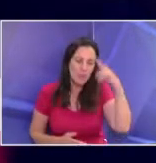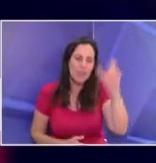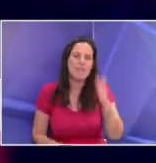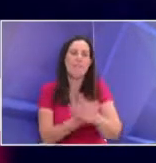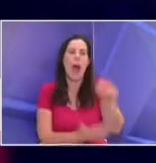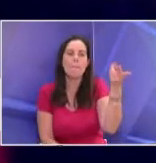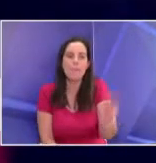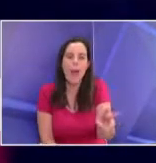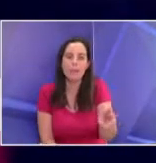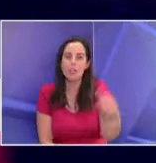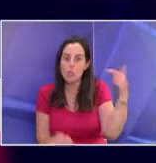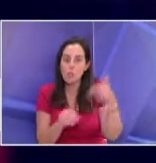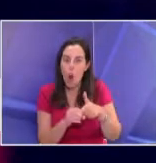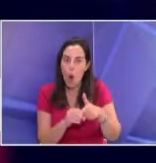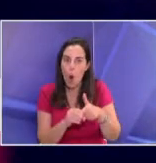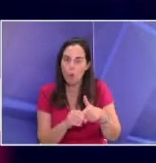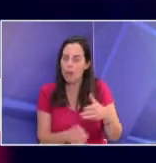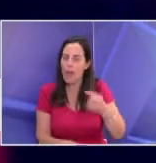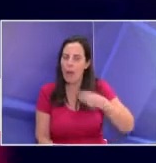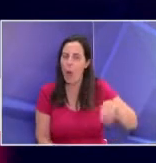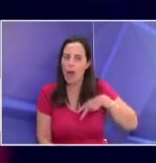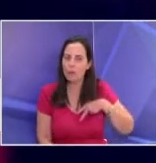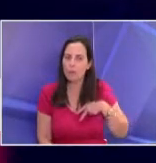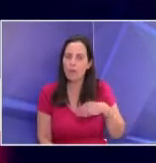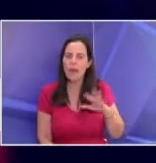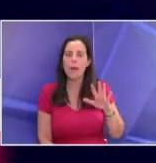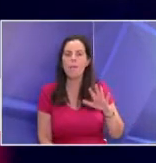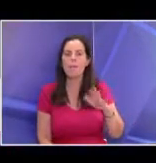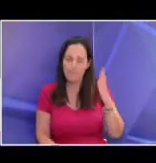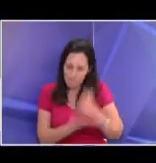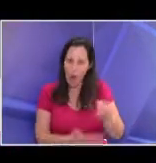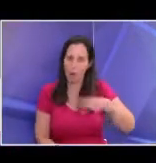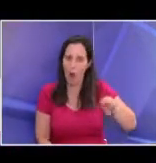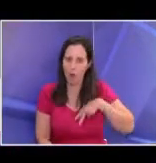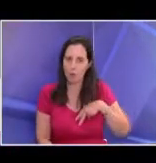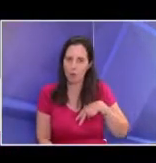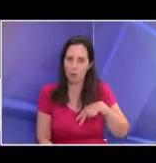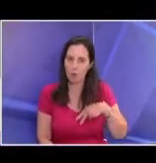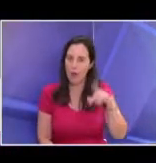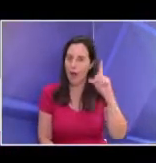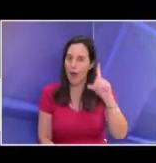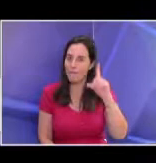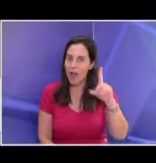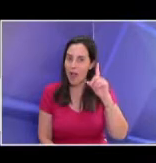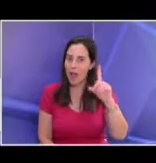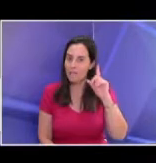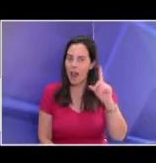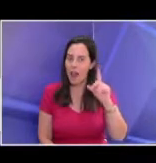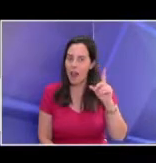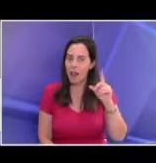מת. סעודים ייקחו את האחריות. איך אתה רואה? הם כבר לקחו אותה. כן. אבל לא המלך, לא המלך